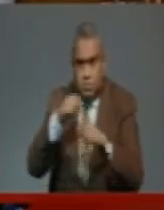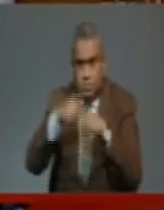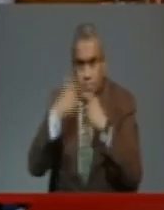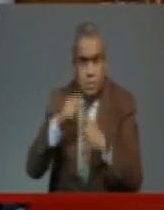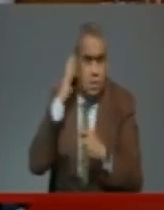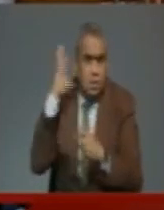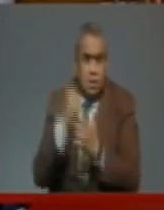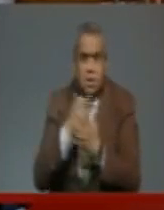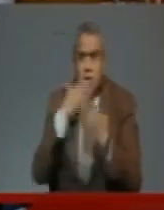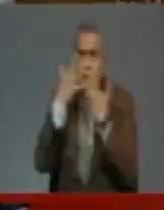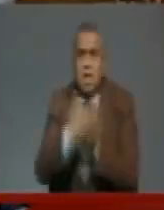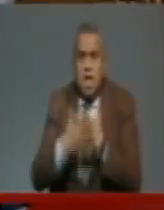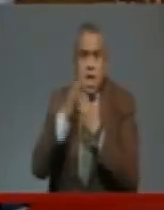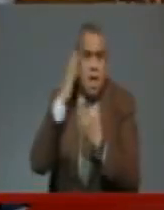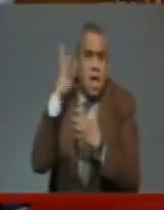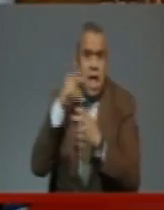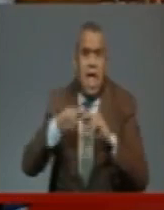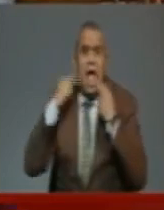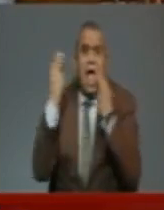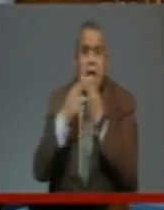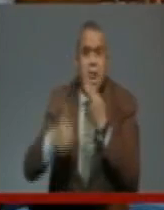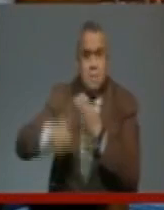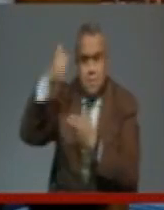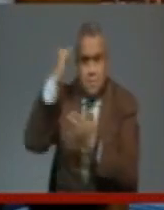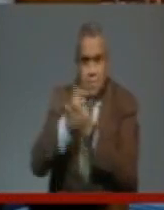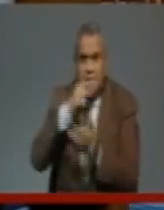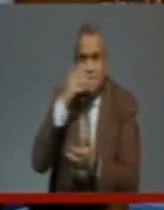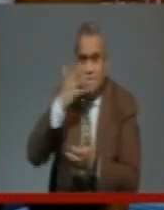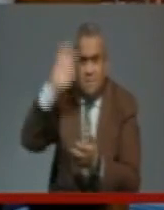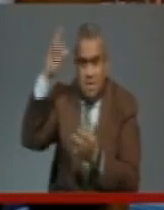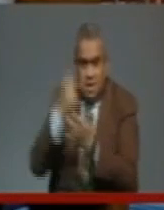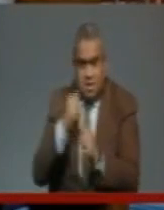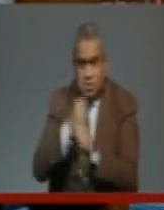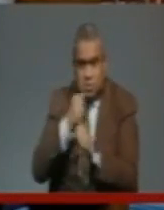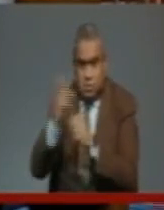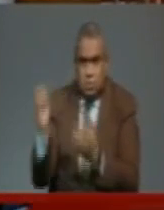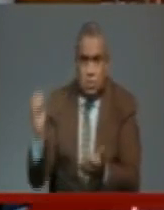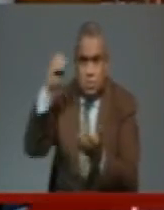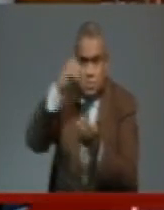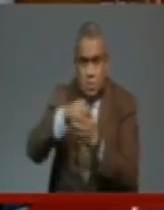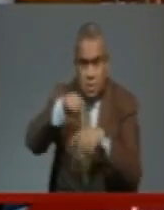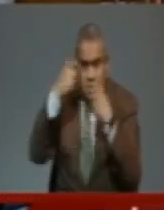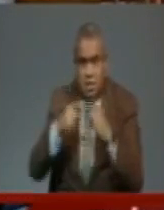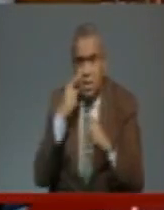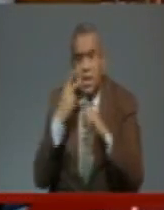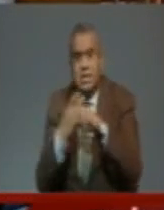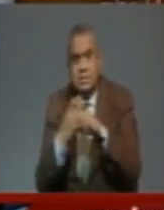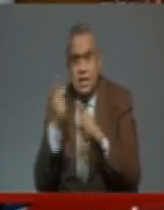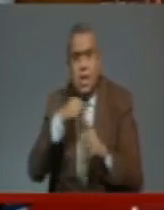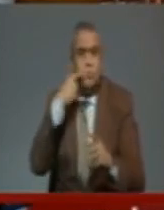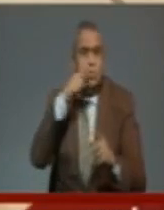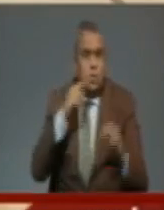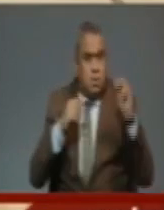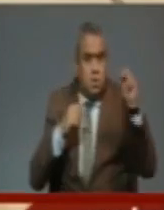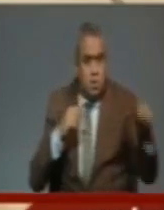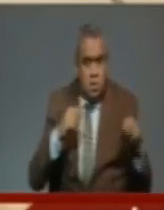شركه هاتشسون اللي في العالم، وهم سامعين دلوقتي ان هم هيبقى لهم تواجد في محطات في العين السخنه ومحطات في اسكندريه، والقطر